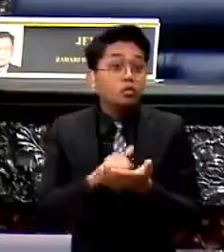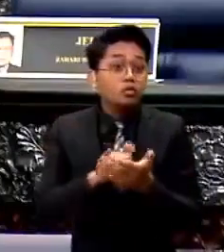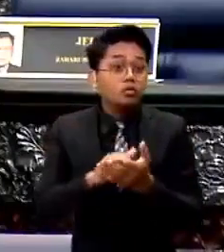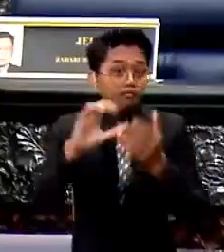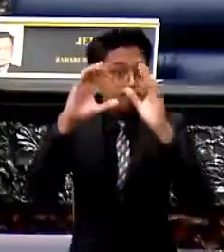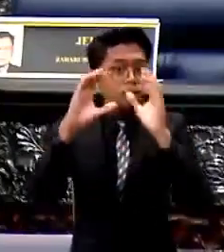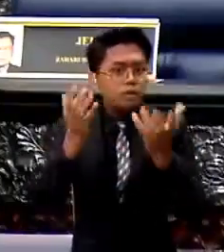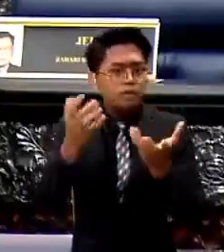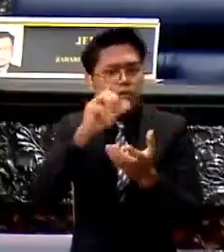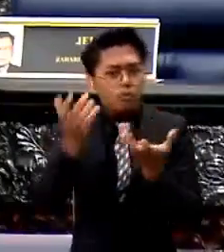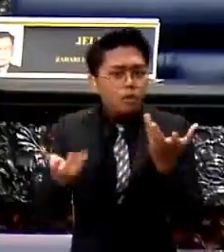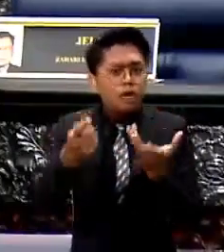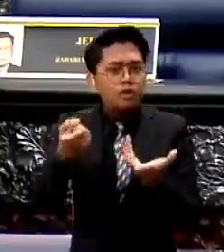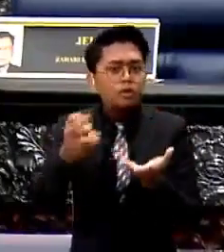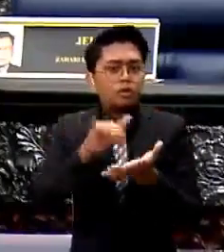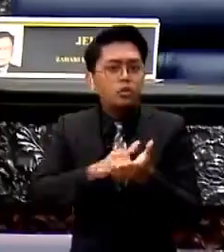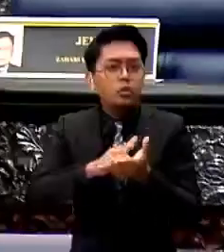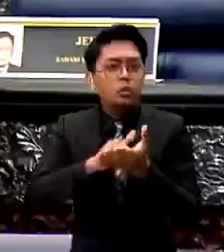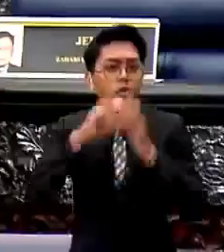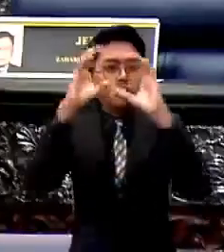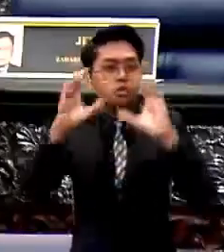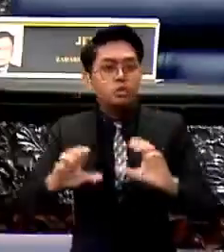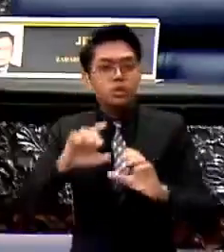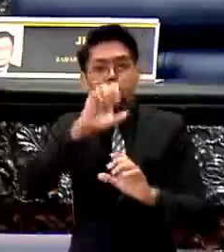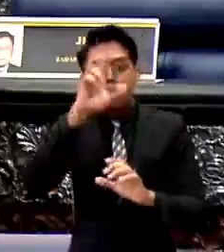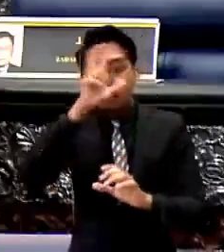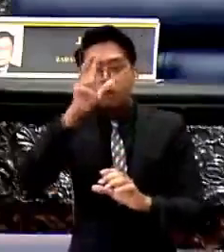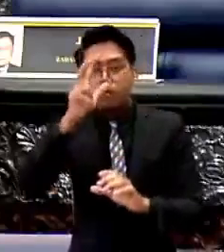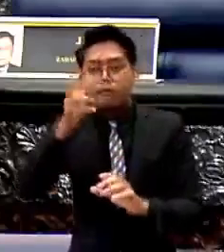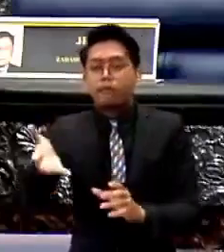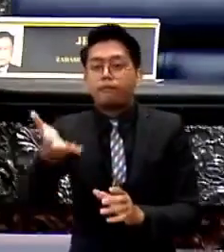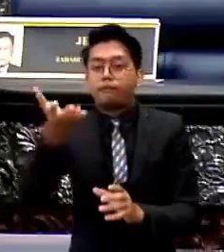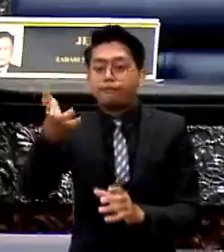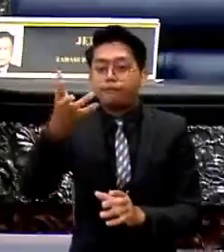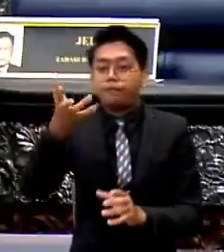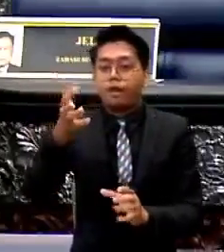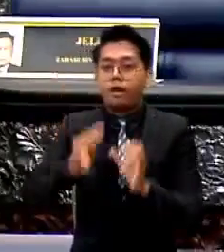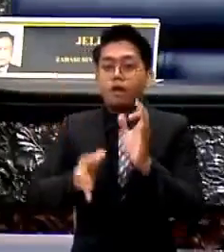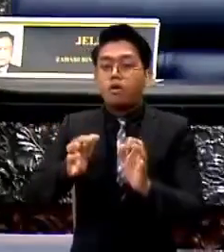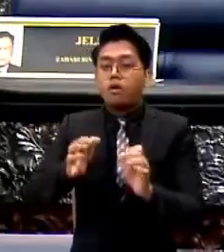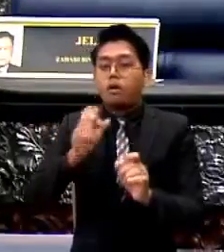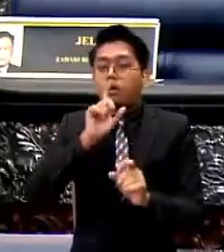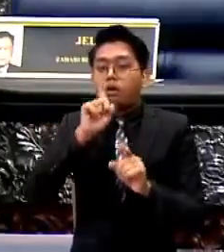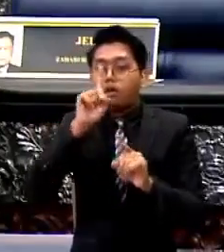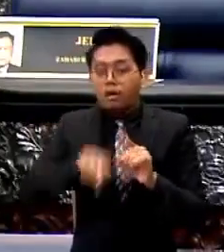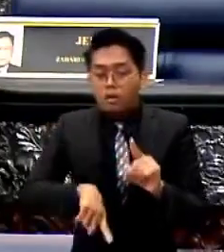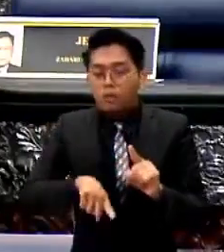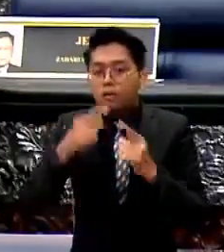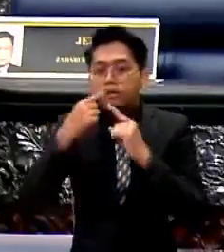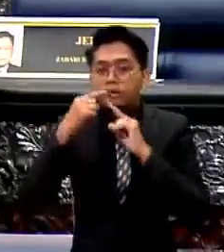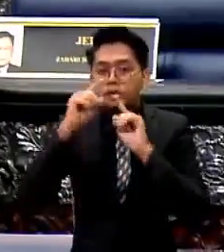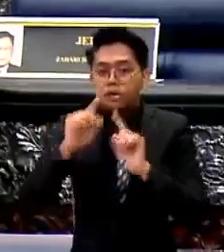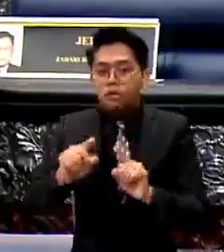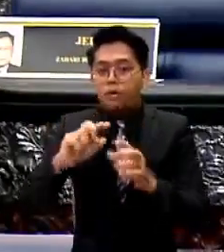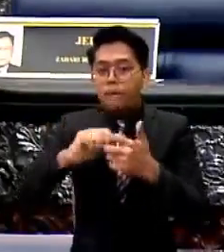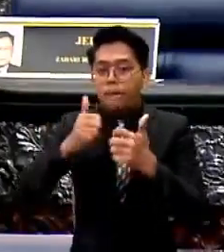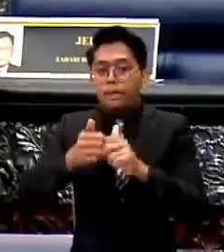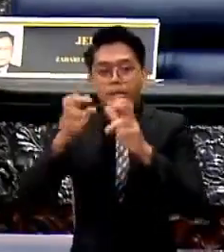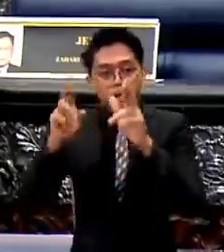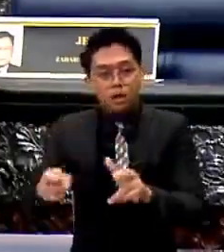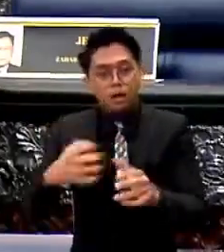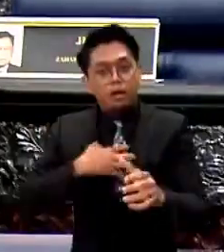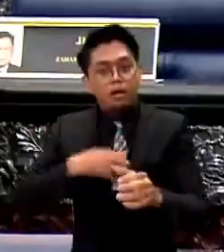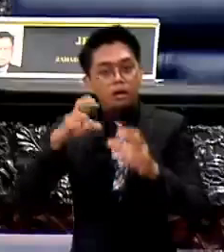kerajaan bila dah tak boleh jawab kritikan rakyat berkenaan isu Ringgit yang lemah kos hari hidup yang